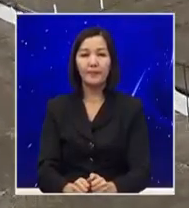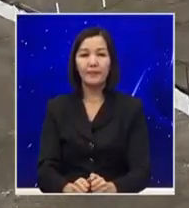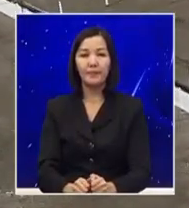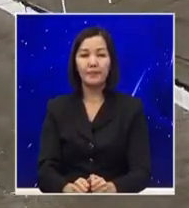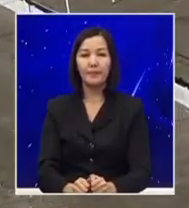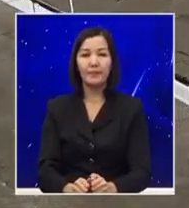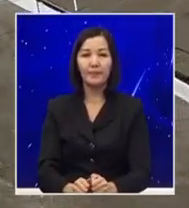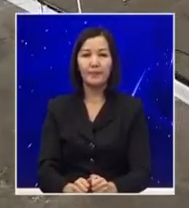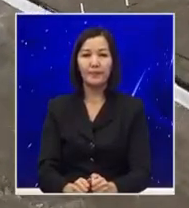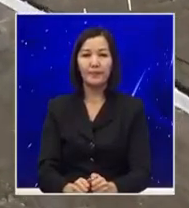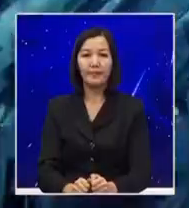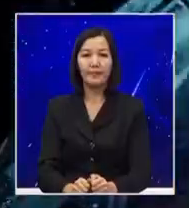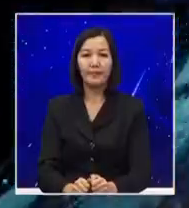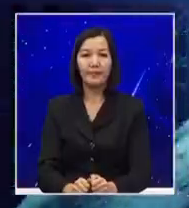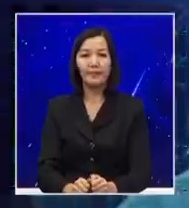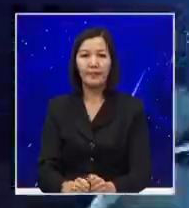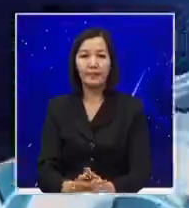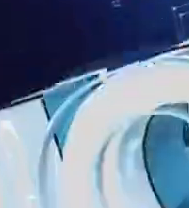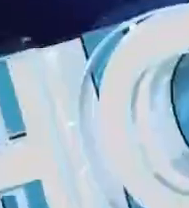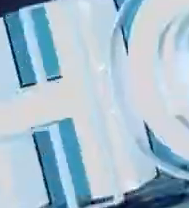Шинкенже, телеканал ЖТСУ.